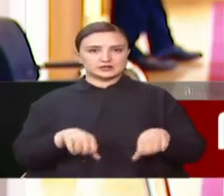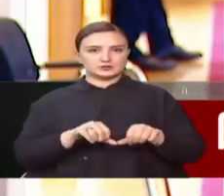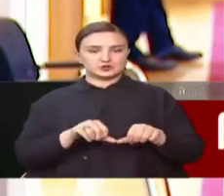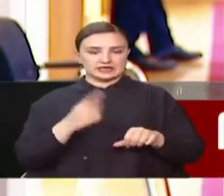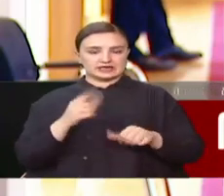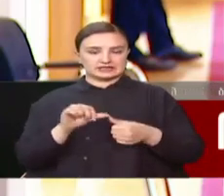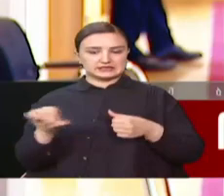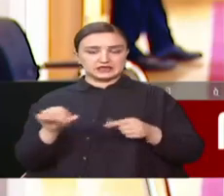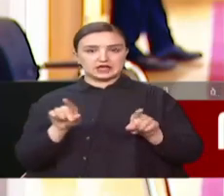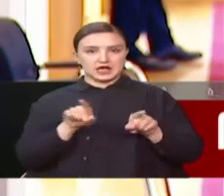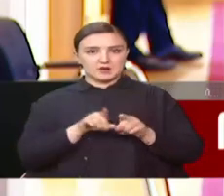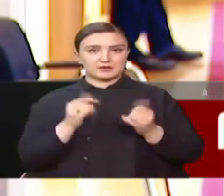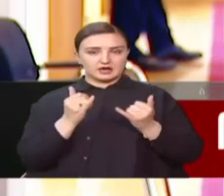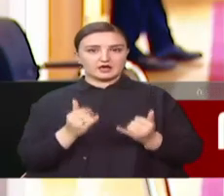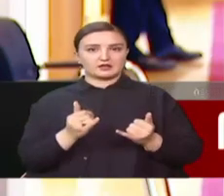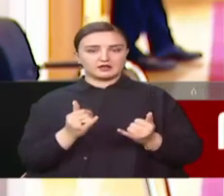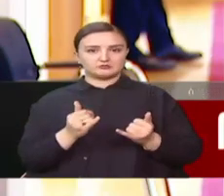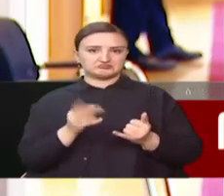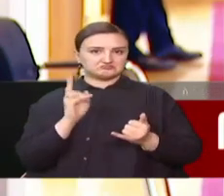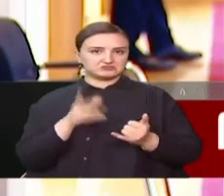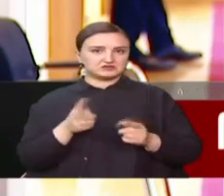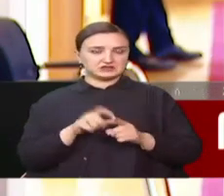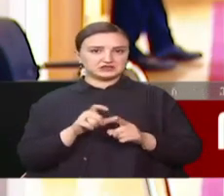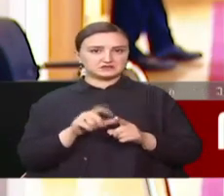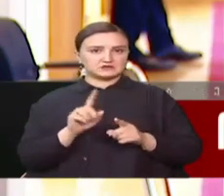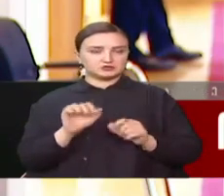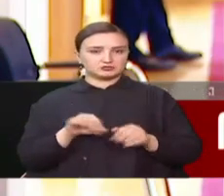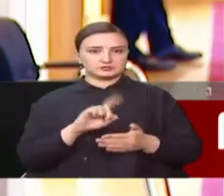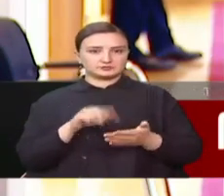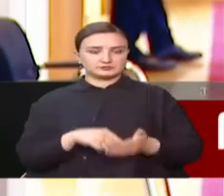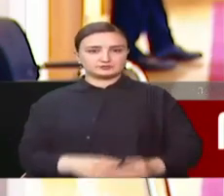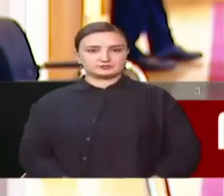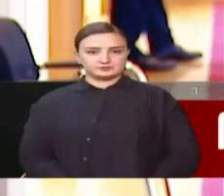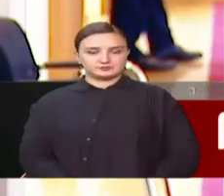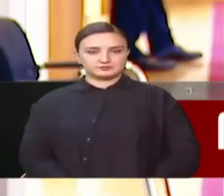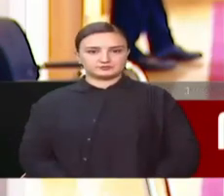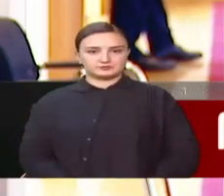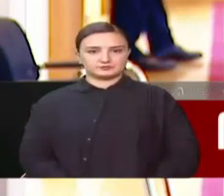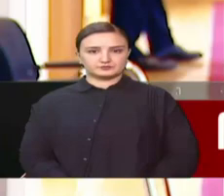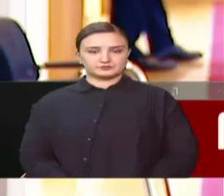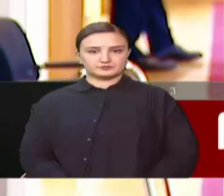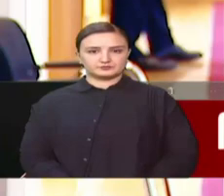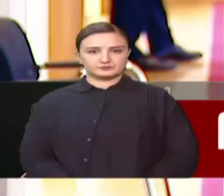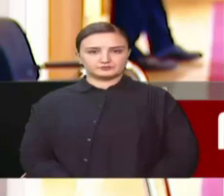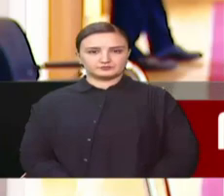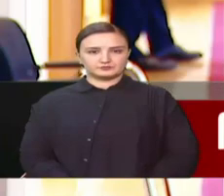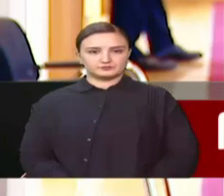эртис карда эсэти эхла арвицай риторикулат шейдребоб савде да патетикурат маграм